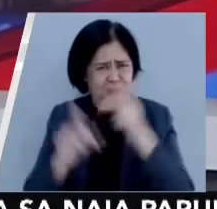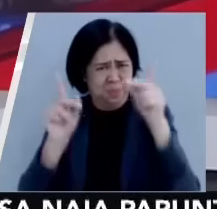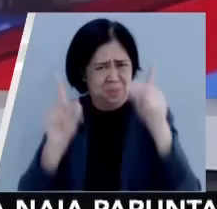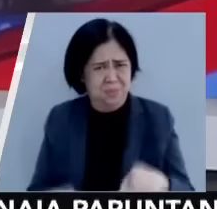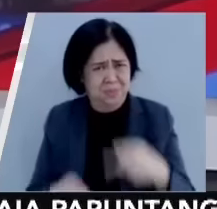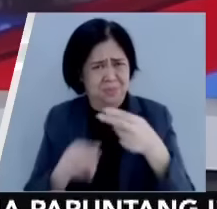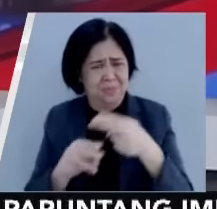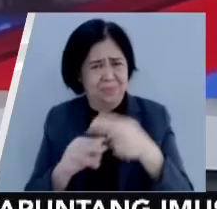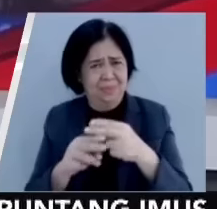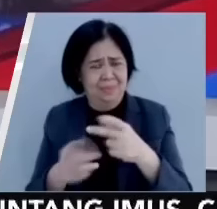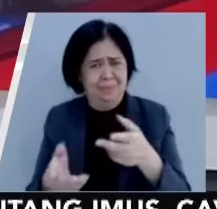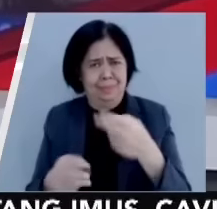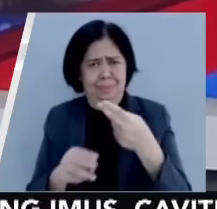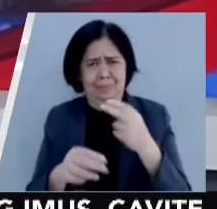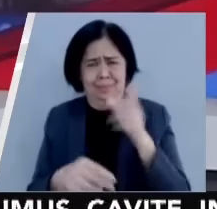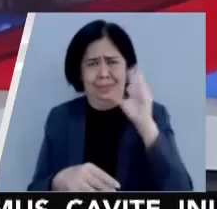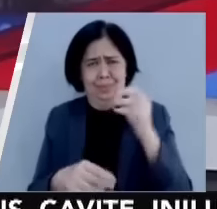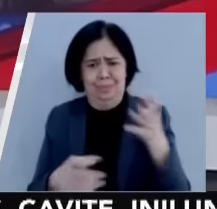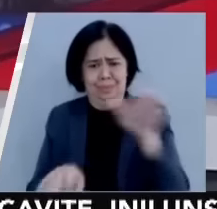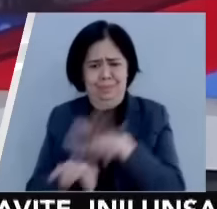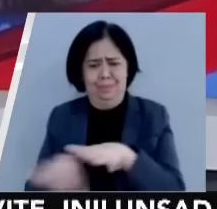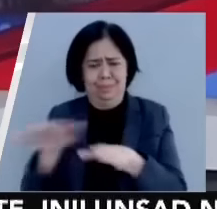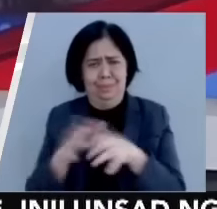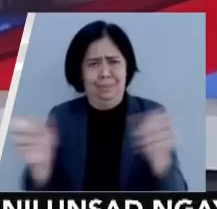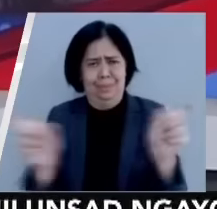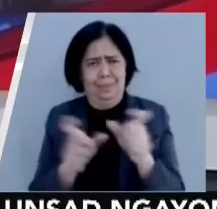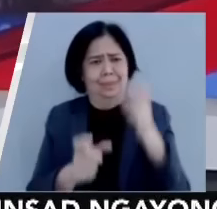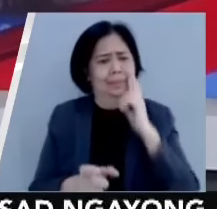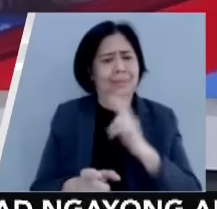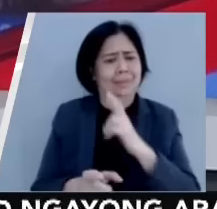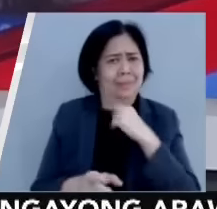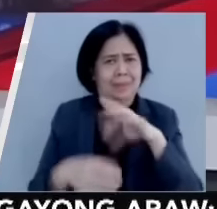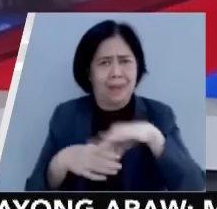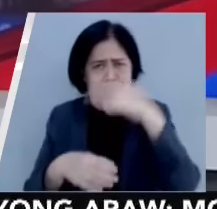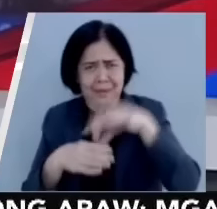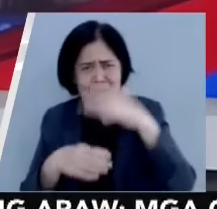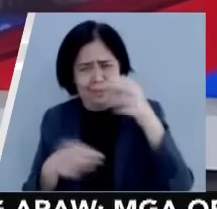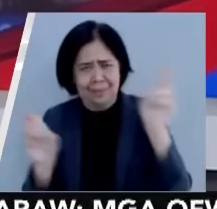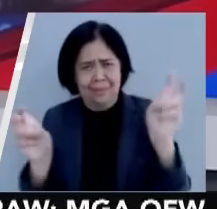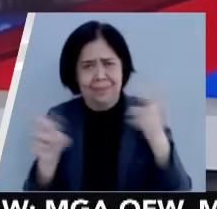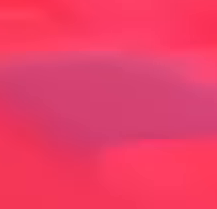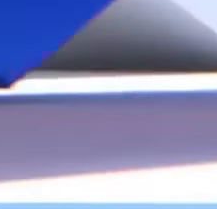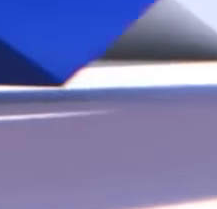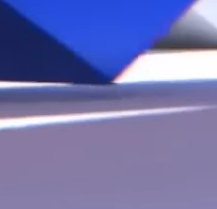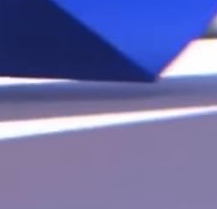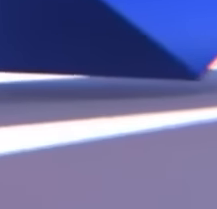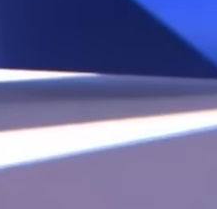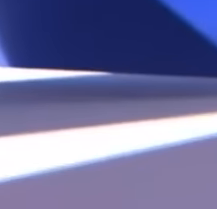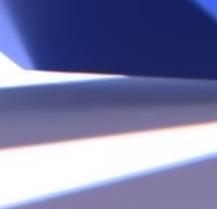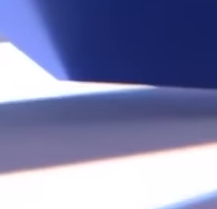may pangalan na tila pinagsama raw na restaurant at chichirya. Nakatutok si Jonathan Andal.